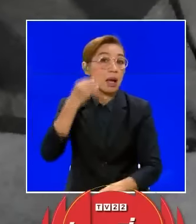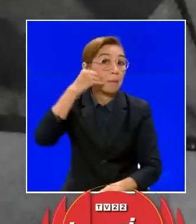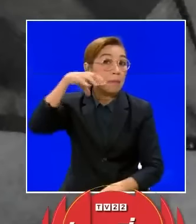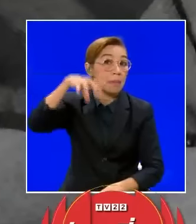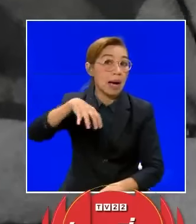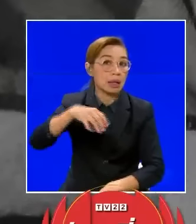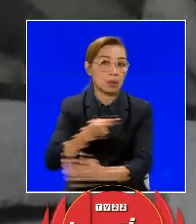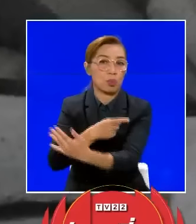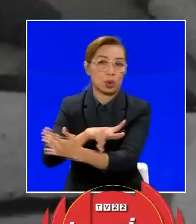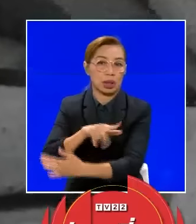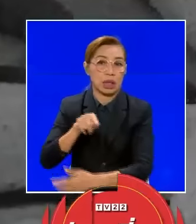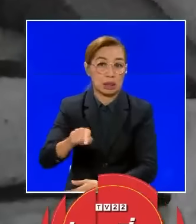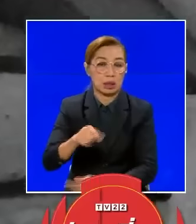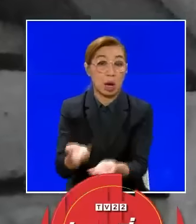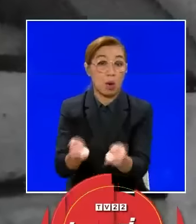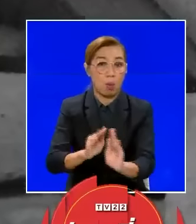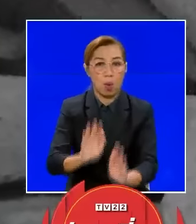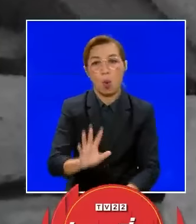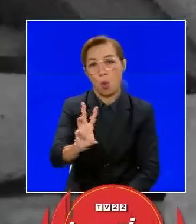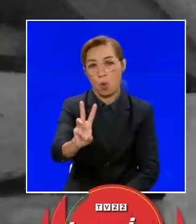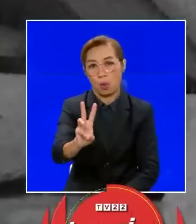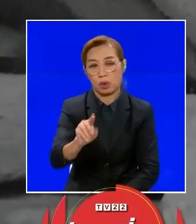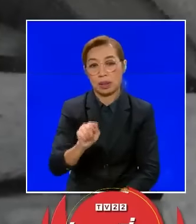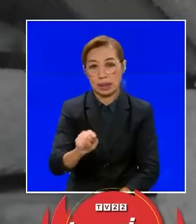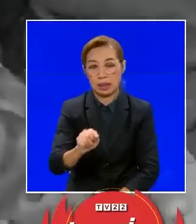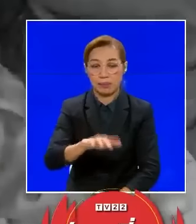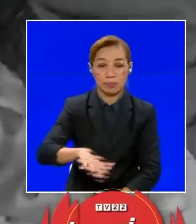อยู่กันทั้งหมด6คนด้วยกันบริเว